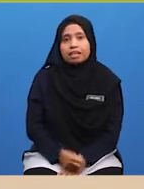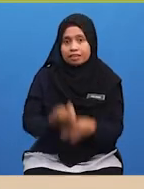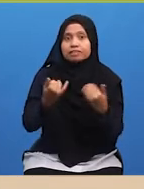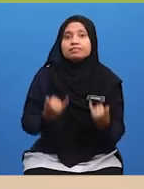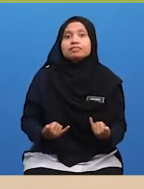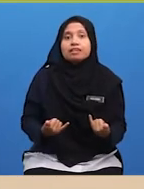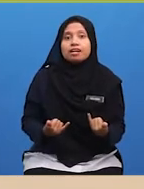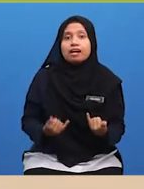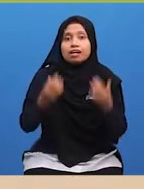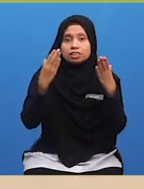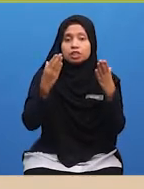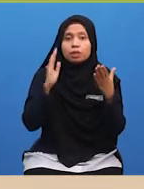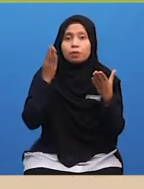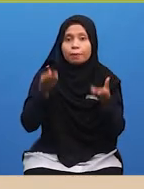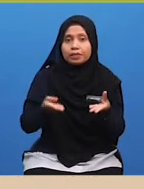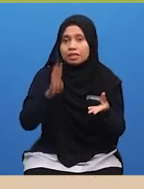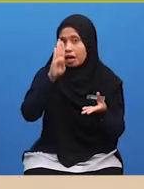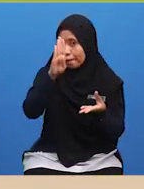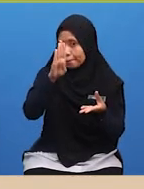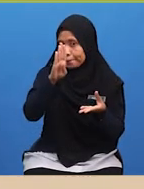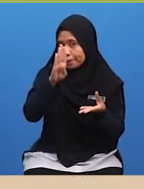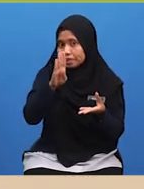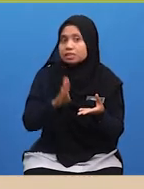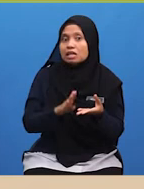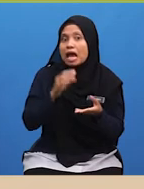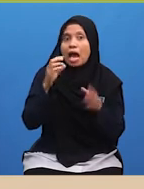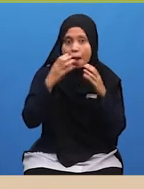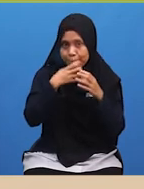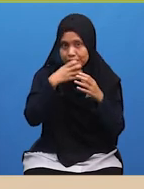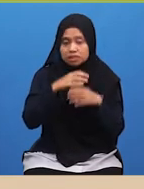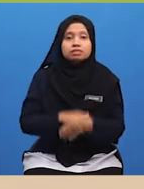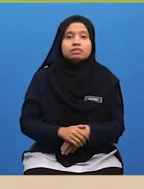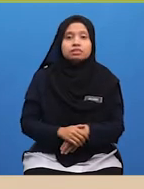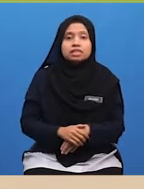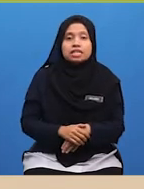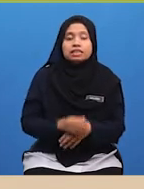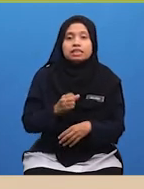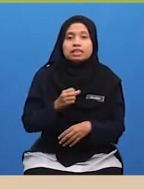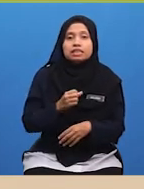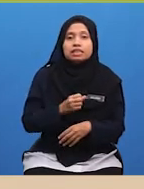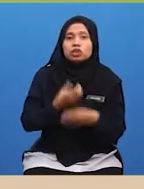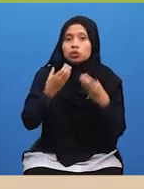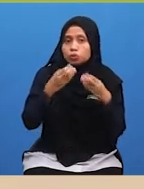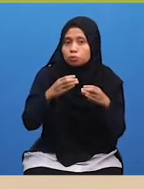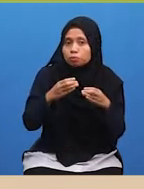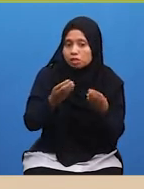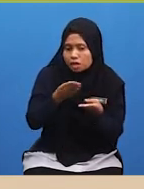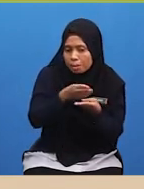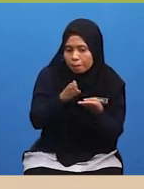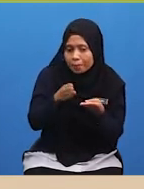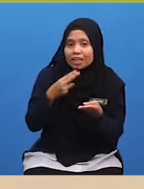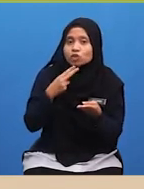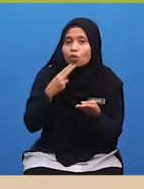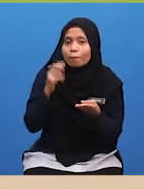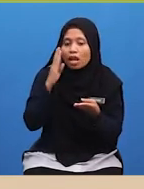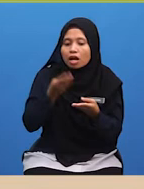Sekarang, cikgu memberi 4 biji buah apel. Si Comel cuba membahagikan